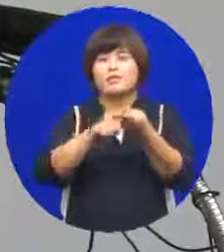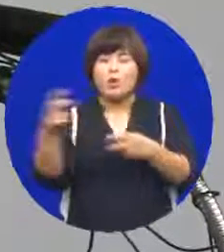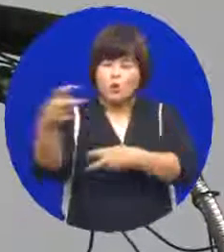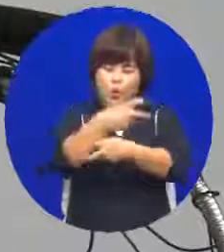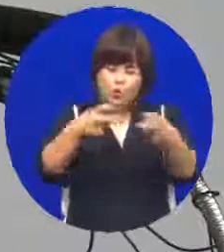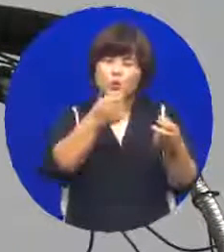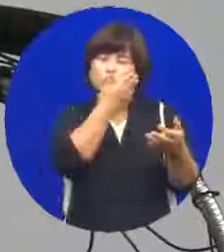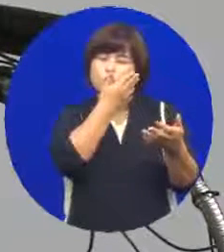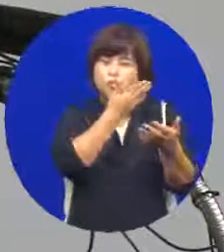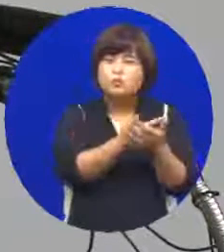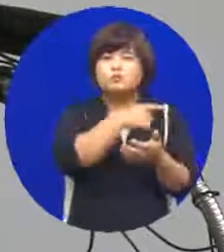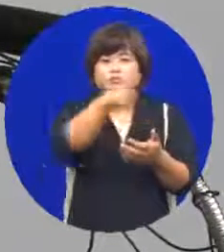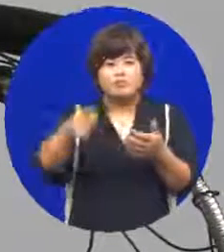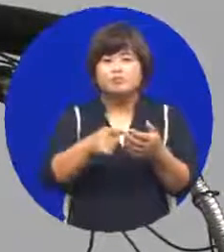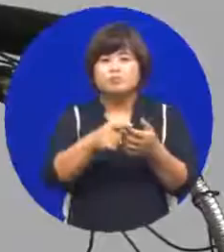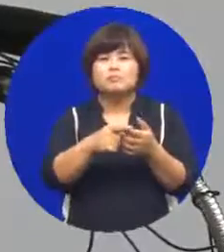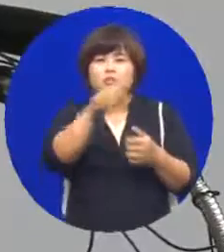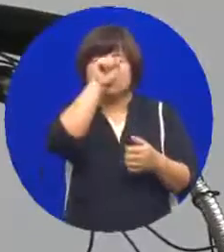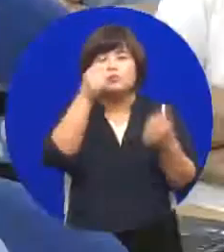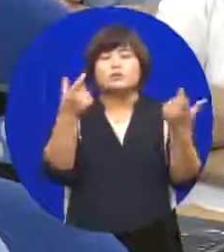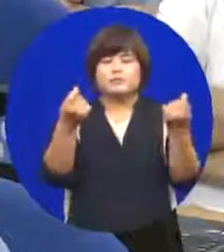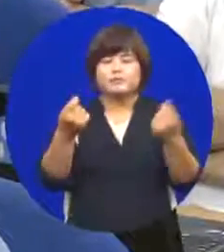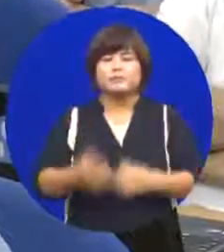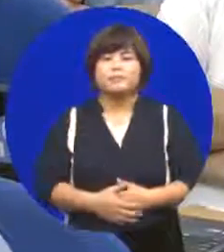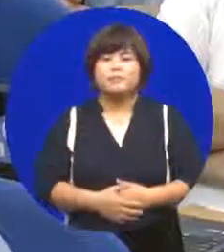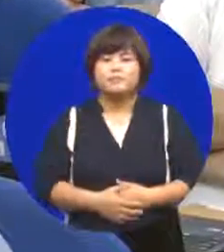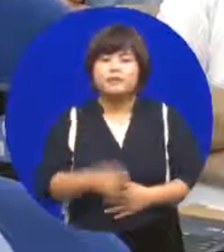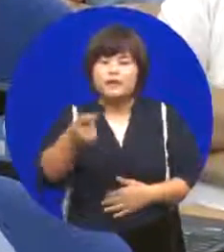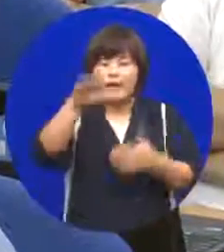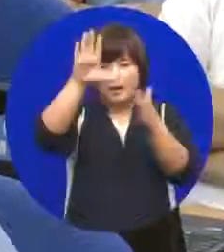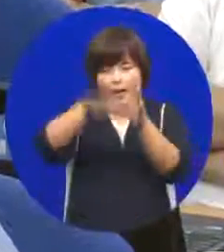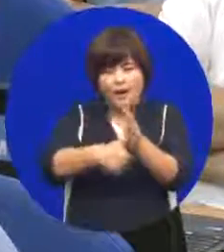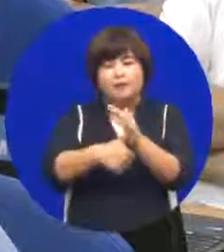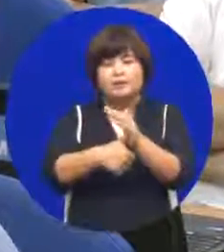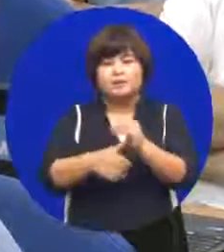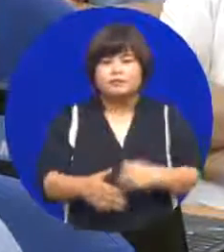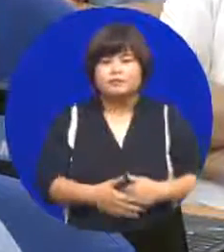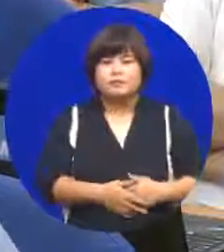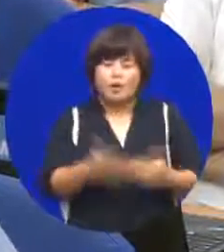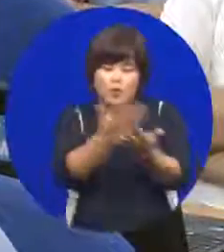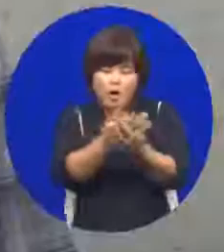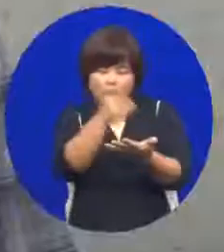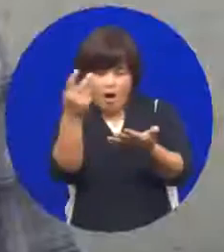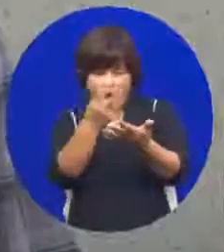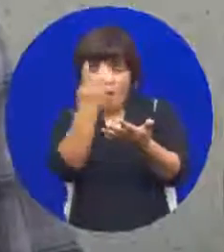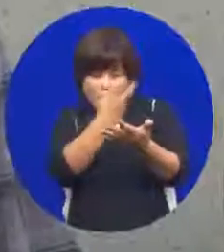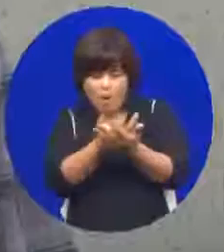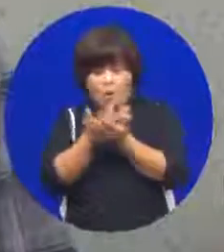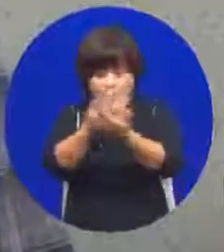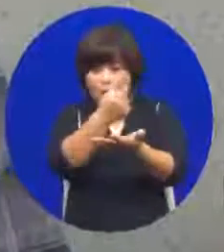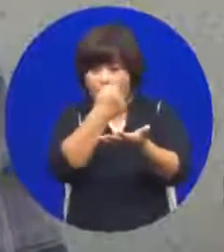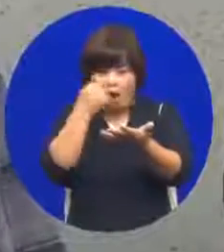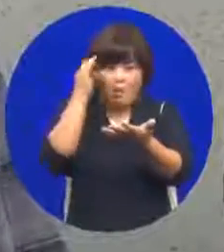인프라, 사통팔달의 교통환경 등을 꼽았습니다. 문화체육관광부는 이달 말 전국 각 시도에서 제출한 제안서를